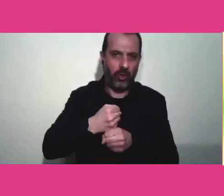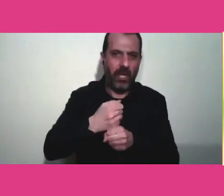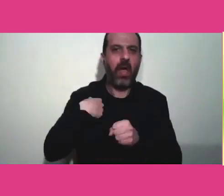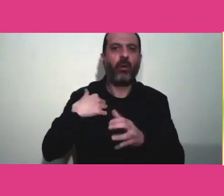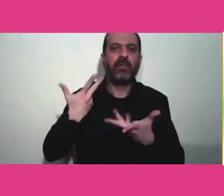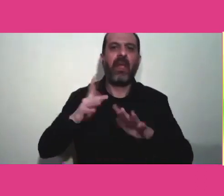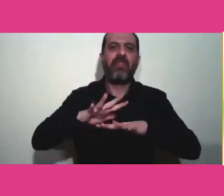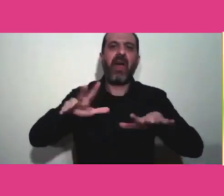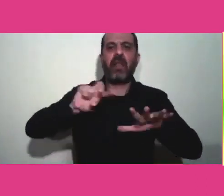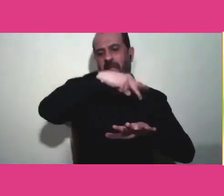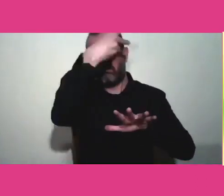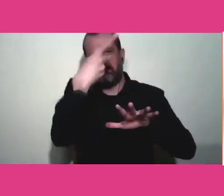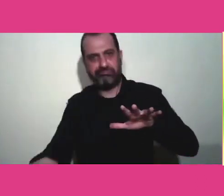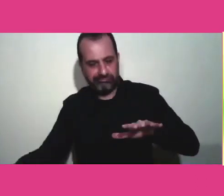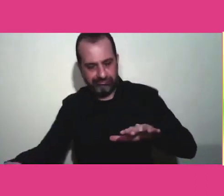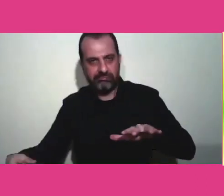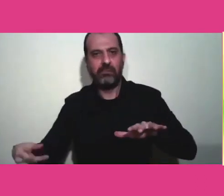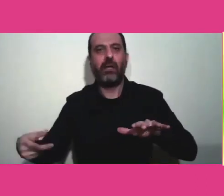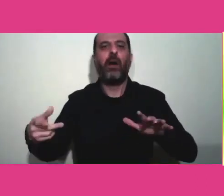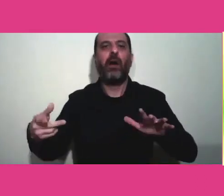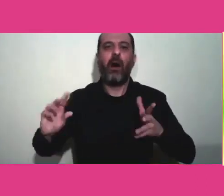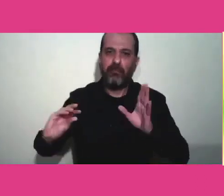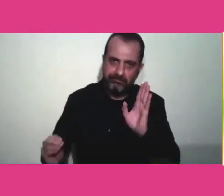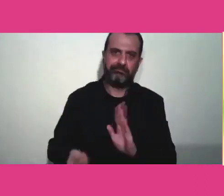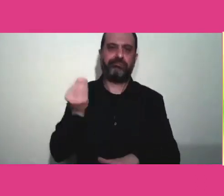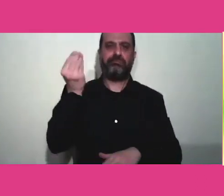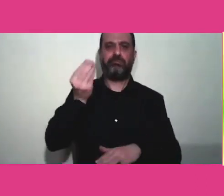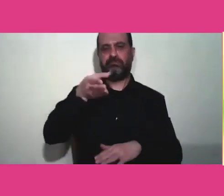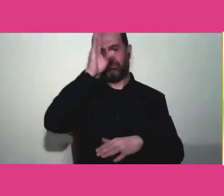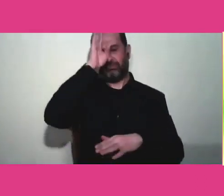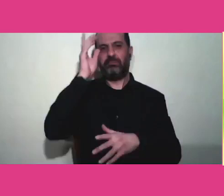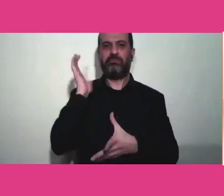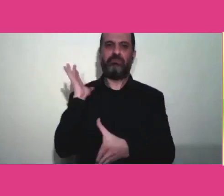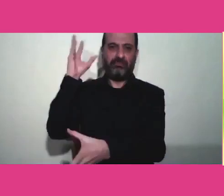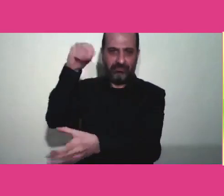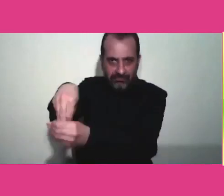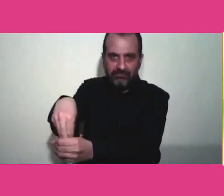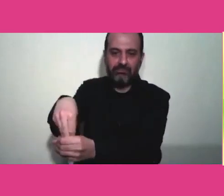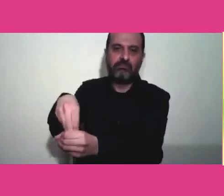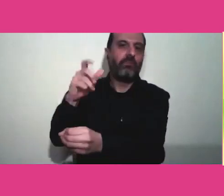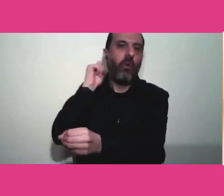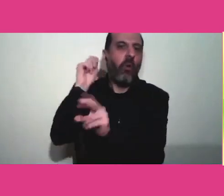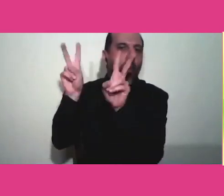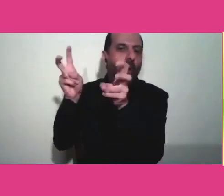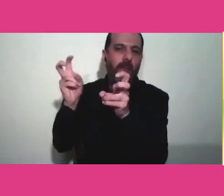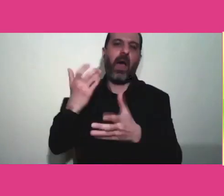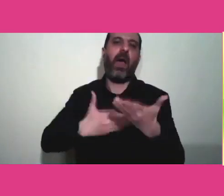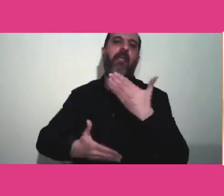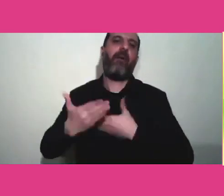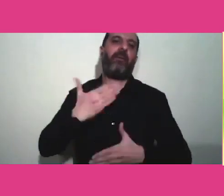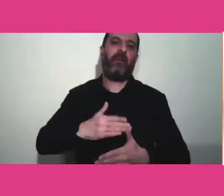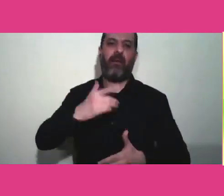θάλασσα, μπήκα και εγώ σε αυτή την συνωμοταξία που λέγεται αναπηρία και ανάπηρα άτομα.